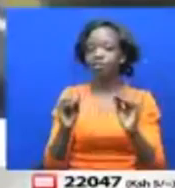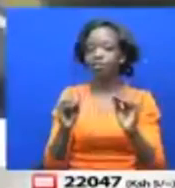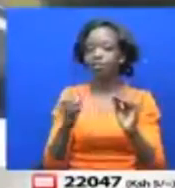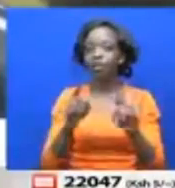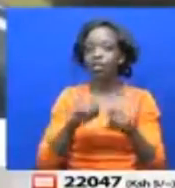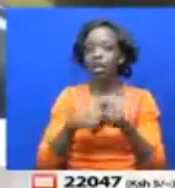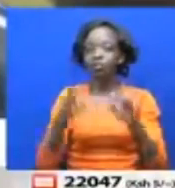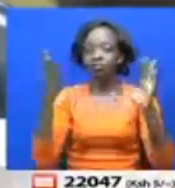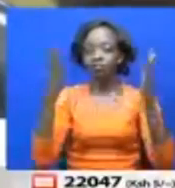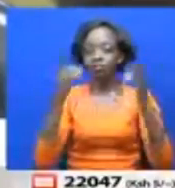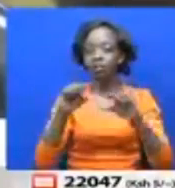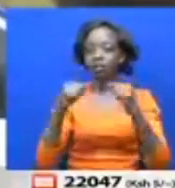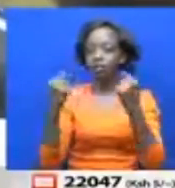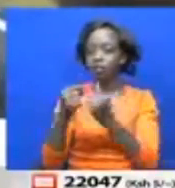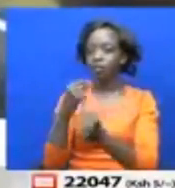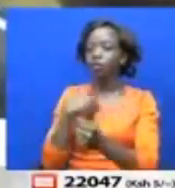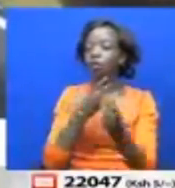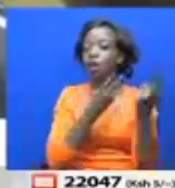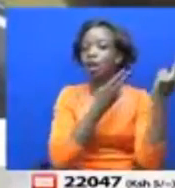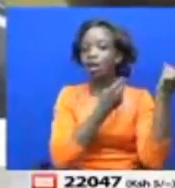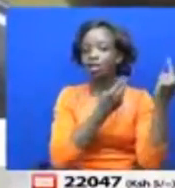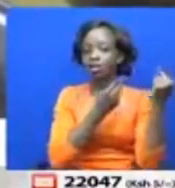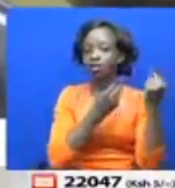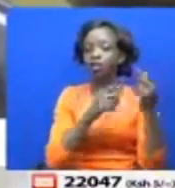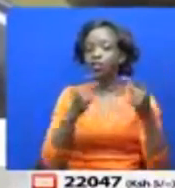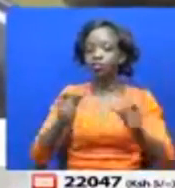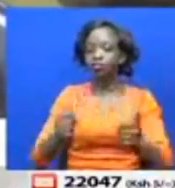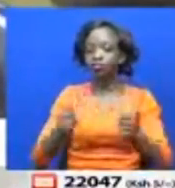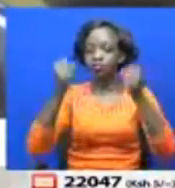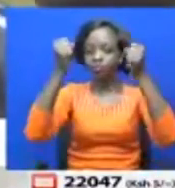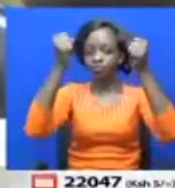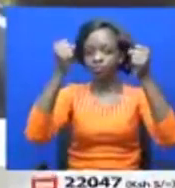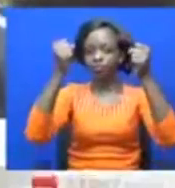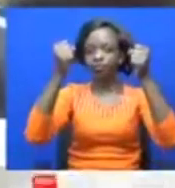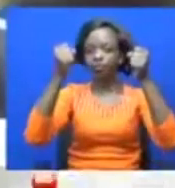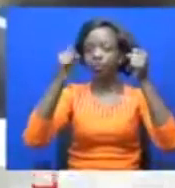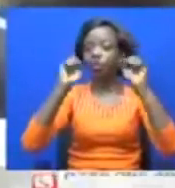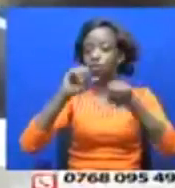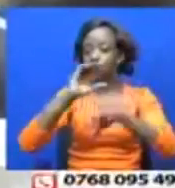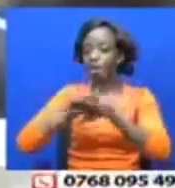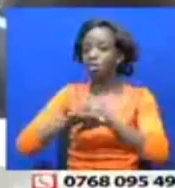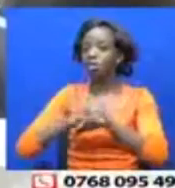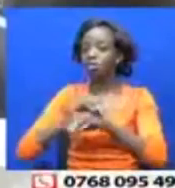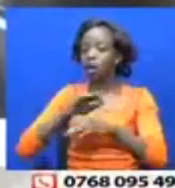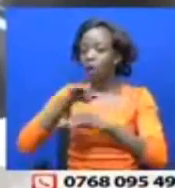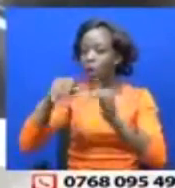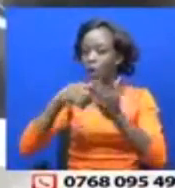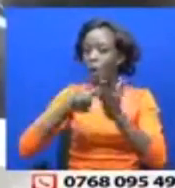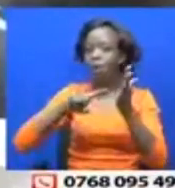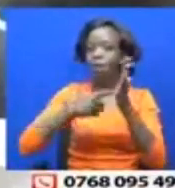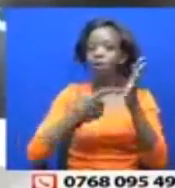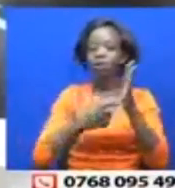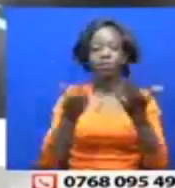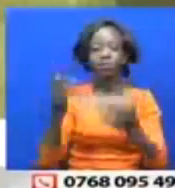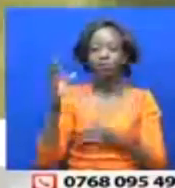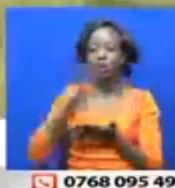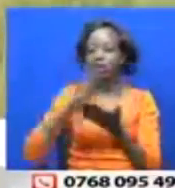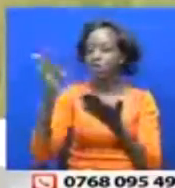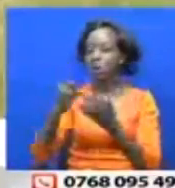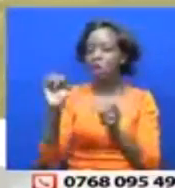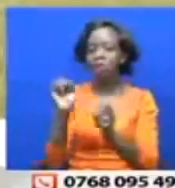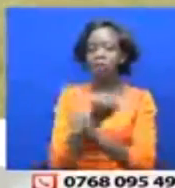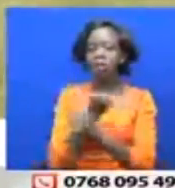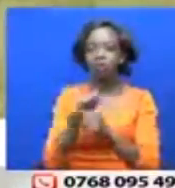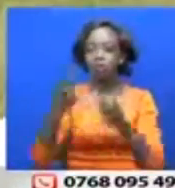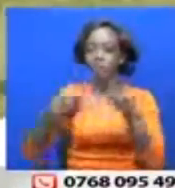Tunaposhiriki ligi hii tunatarajia kuchukua kikombe hiki na tutatoka na points zote. Hatutarajii kuluza hata game moja. Ushindi